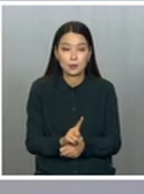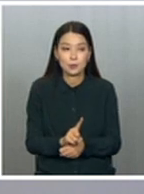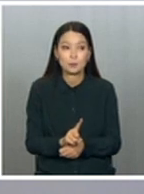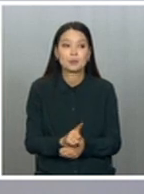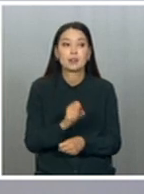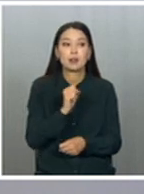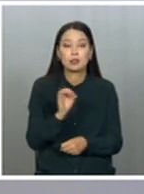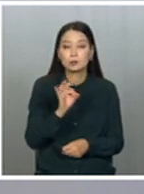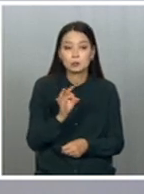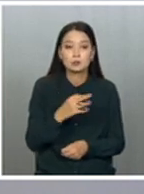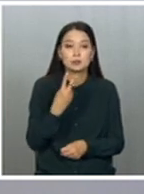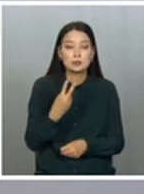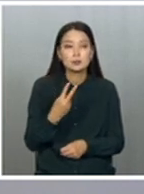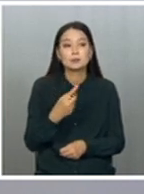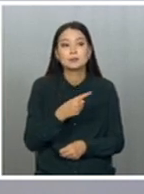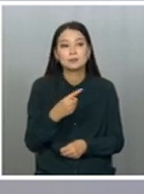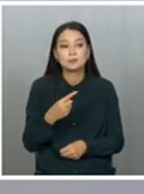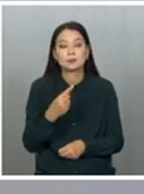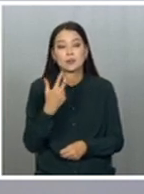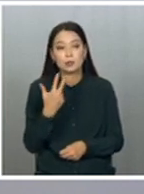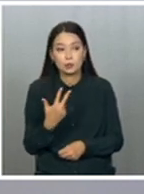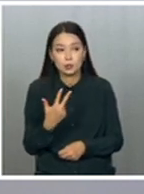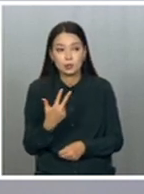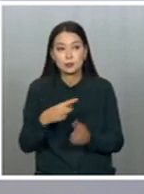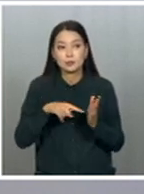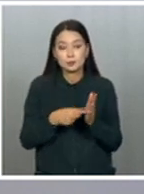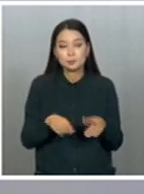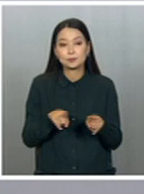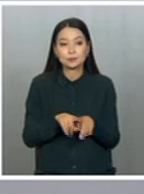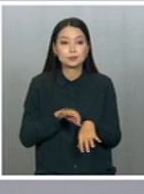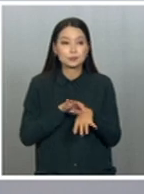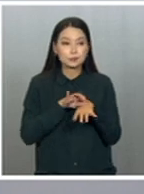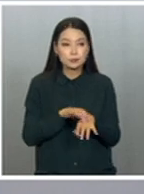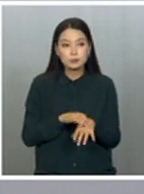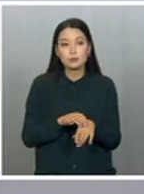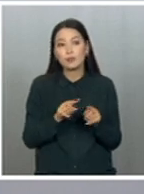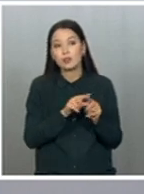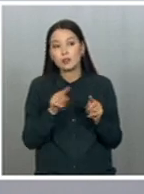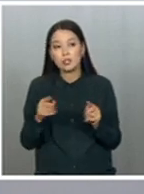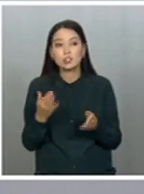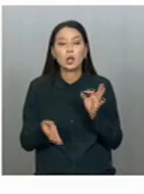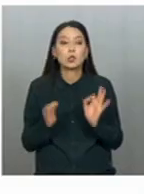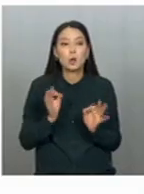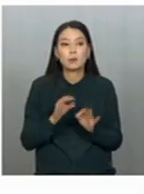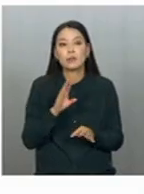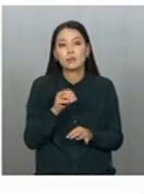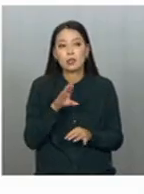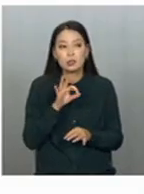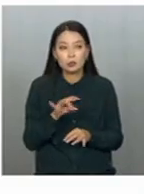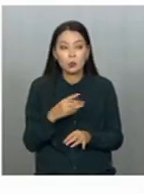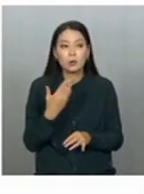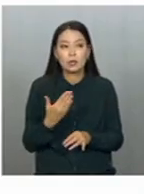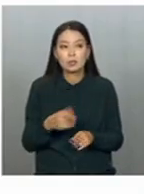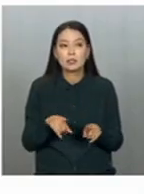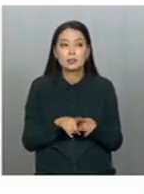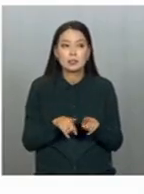0-ші нүктесі координаттары 2-де минус 3 арқылы өтетін және нормал векторы координаттары 1-де